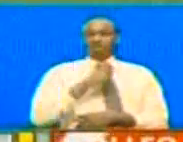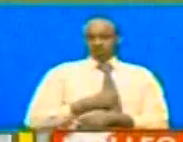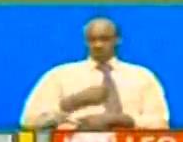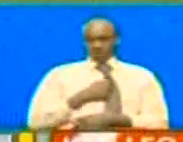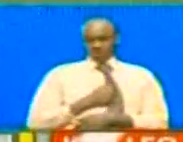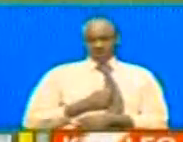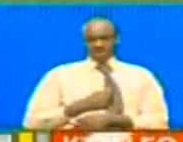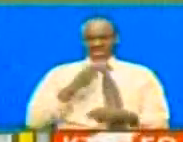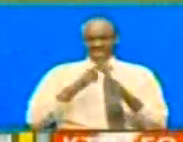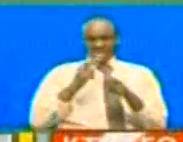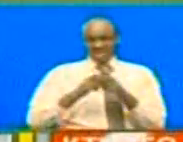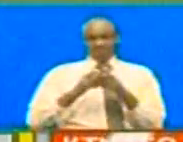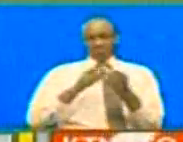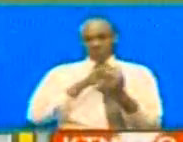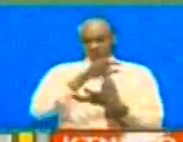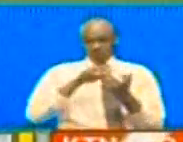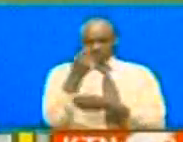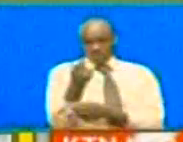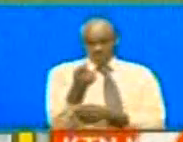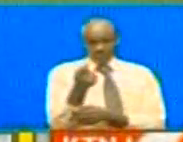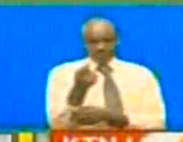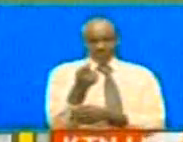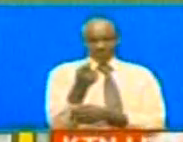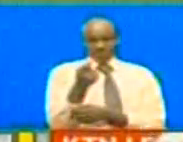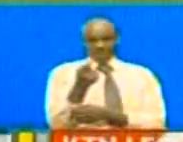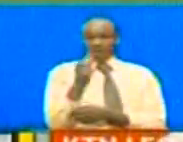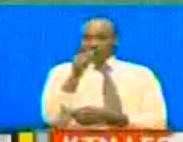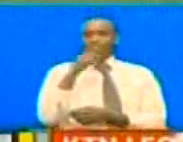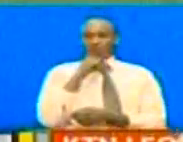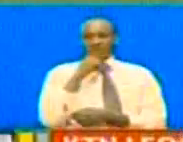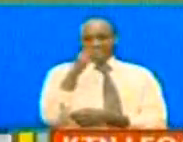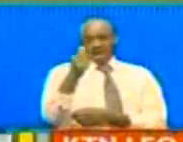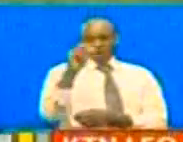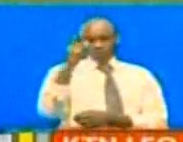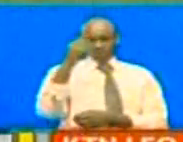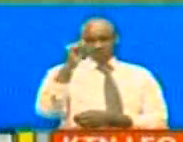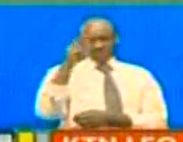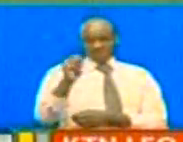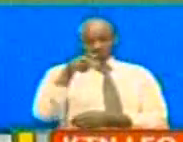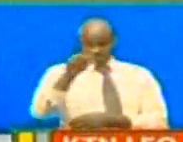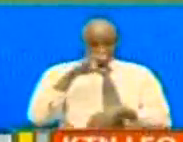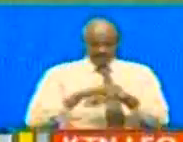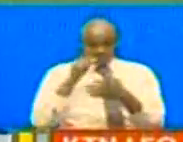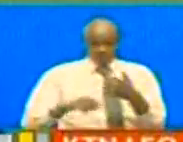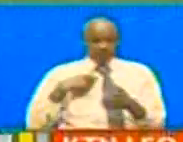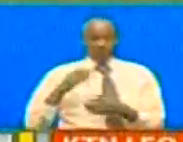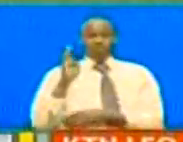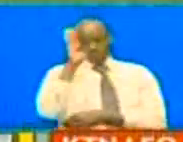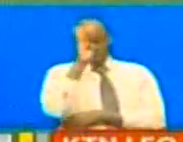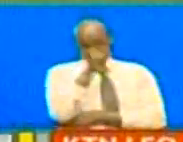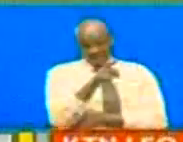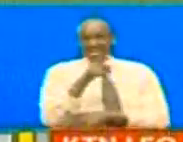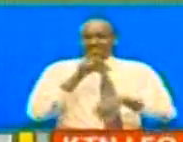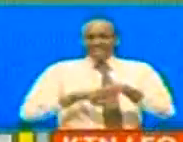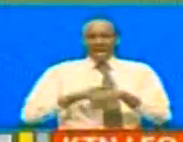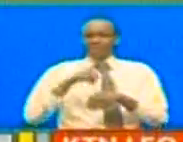kumradhi, na jina hapo nimeleta mkanganyiko. Naam, kijana Austin Kosasia amepata ufadhili wa kaunti ya Bungoma. Hii ni